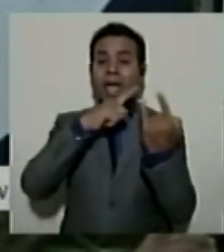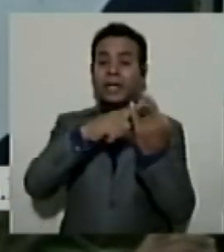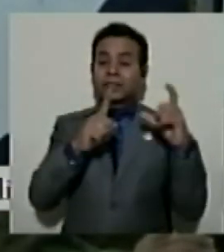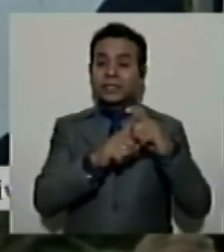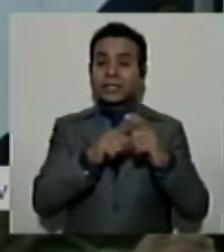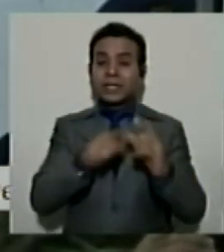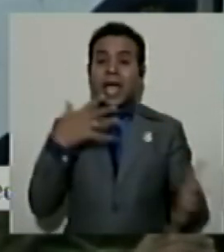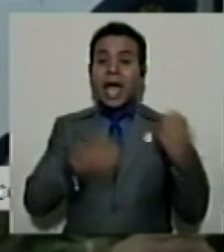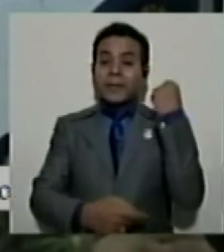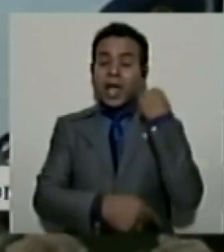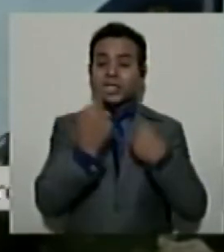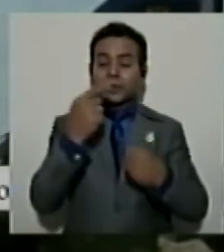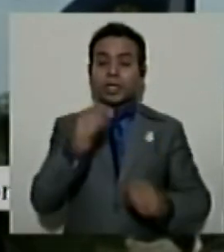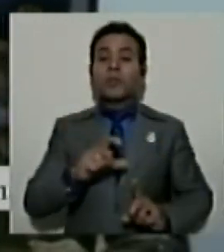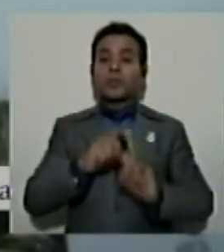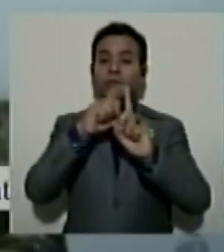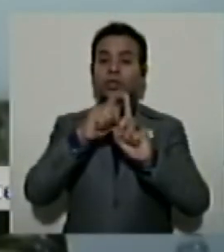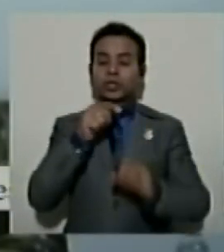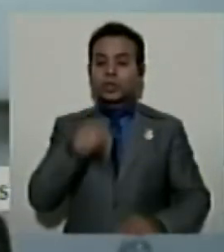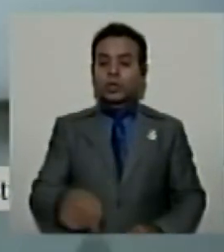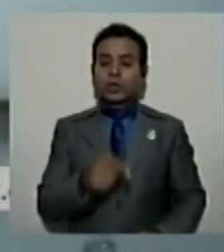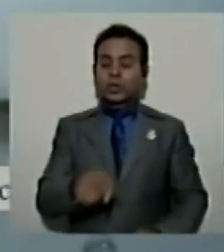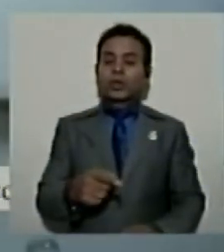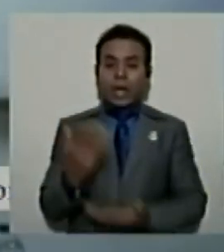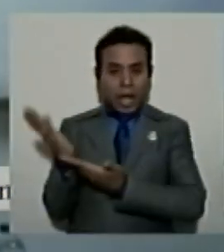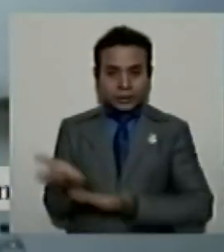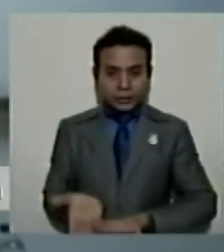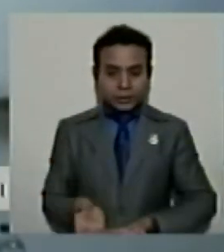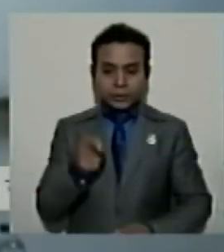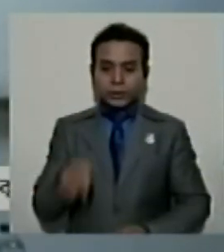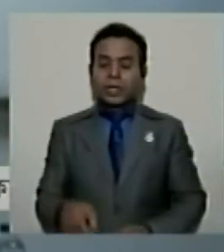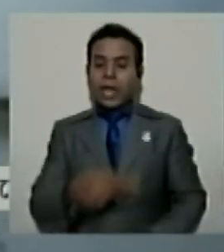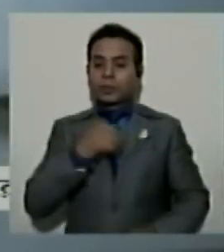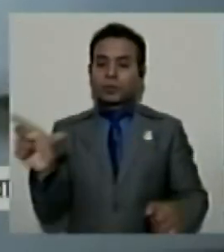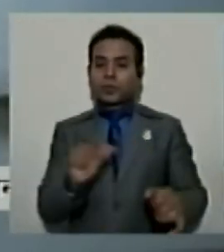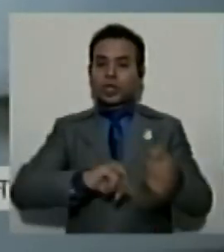আপনাদের কিছু তথ্য জানাবেন। ডাক্তার মোহাম্মদ শহীদুল্লাহ, ব্রিগেডিয়ার জেনারেল।